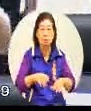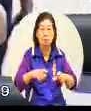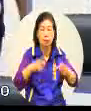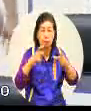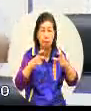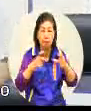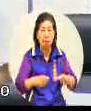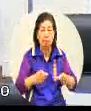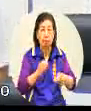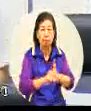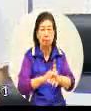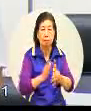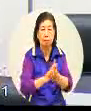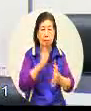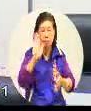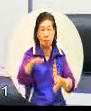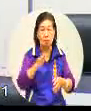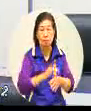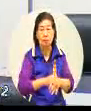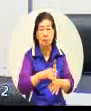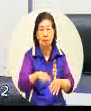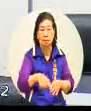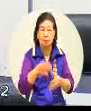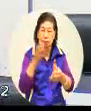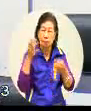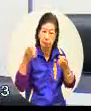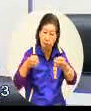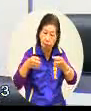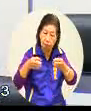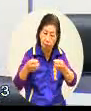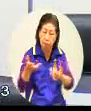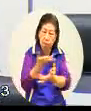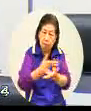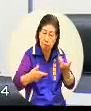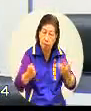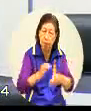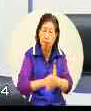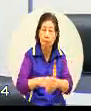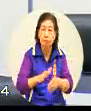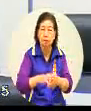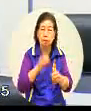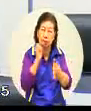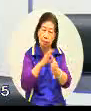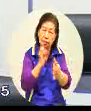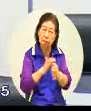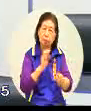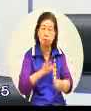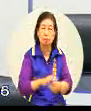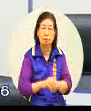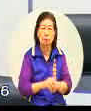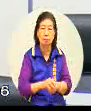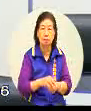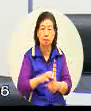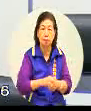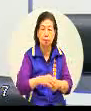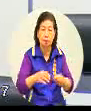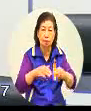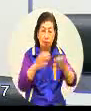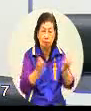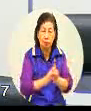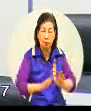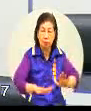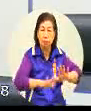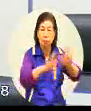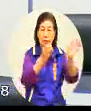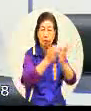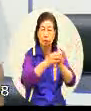长来找警察局长，吼、哦，讲这件代志，甲反映，啊，甲咱这个督察局长反映，讲这足